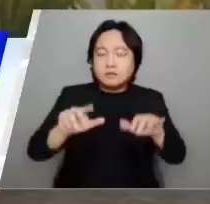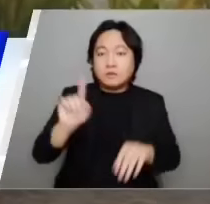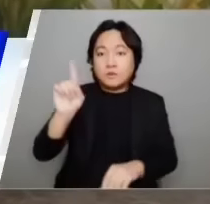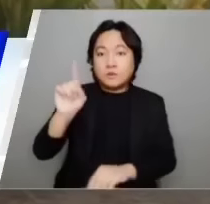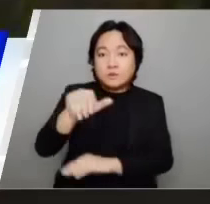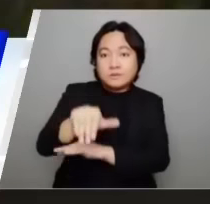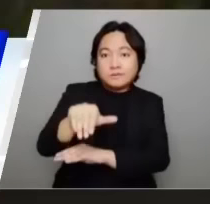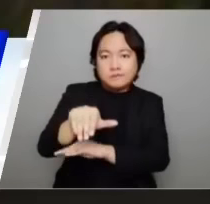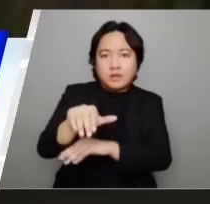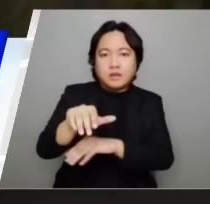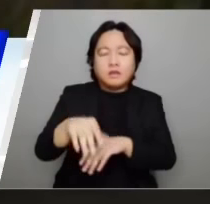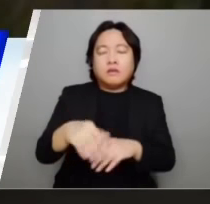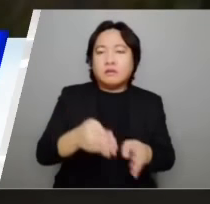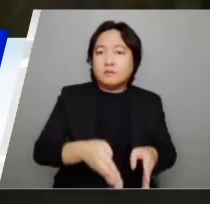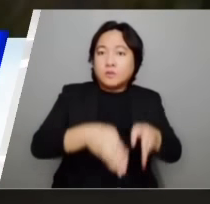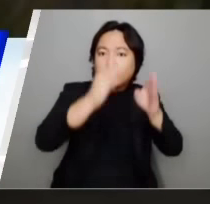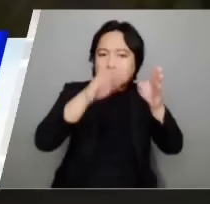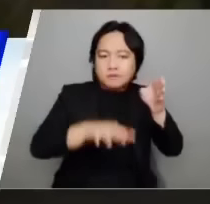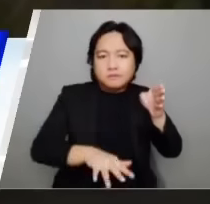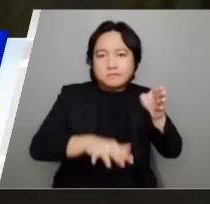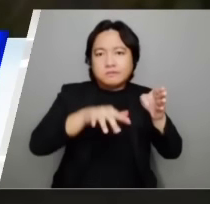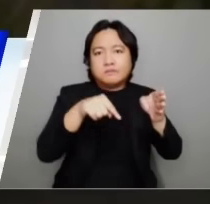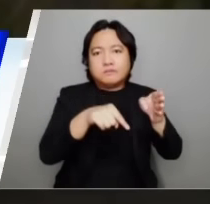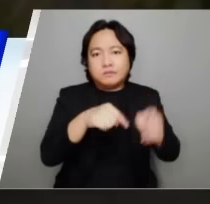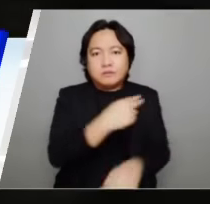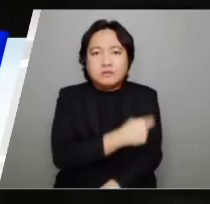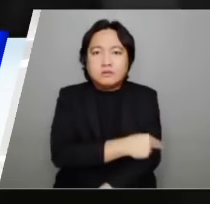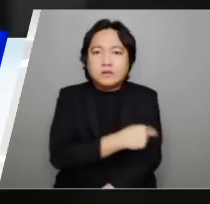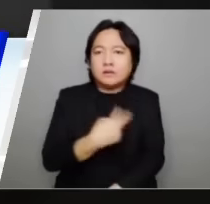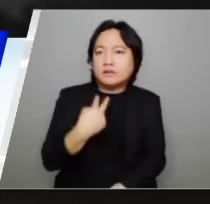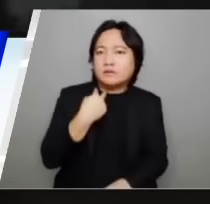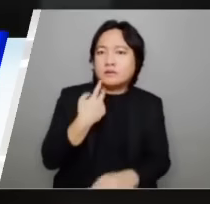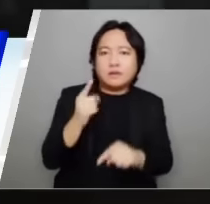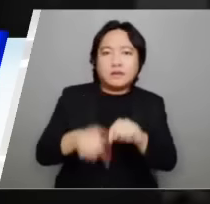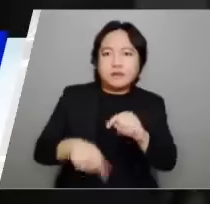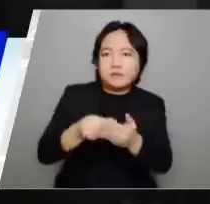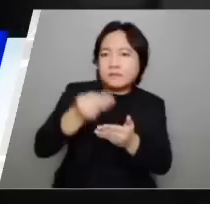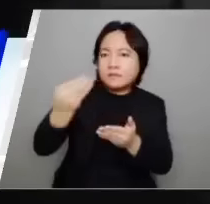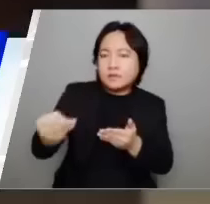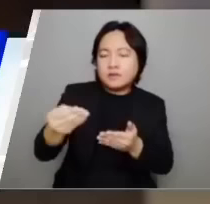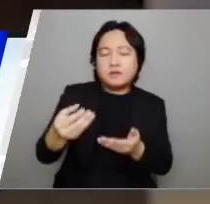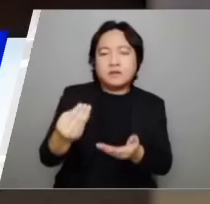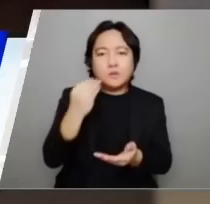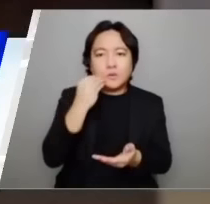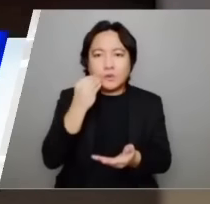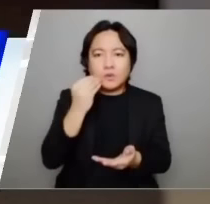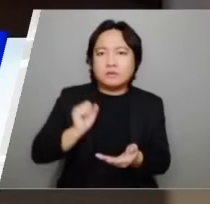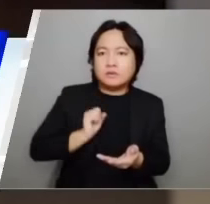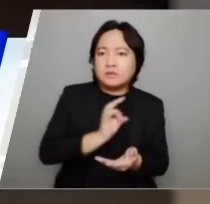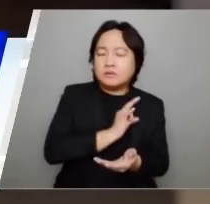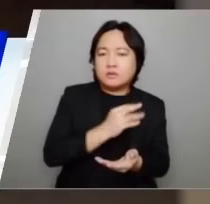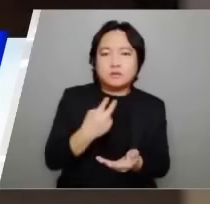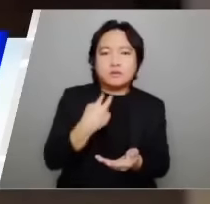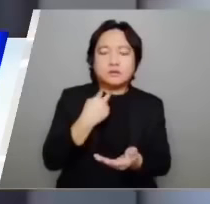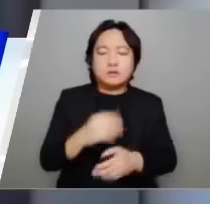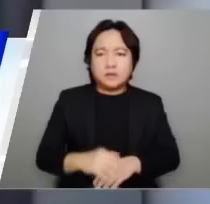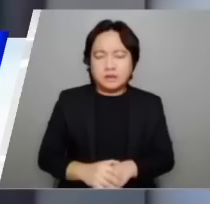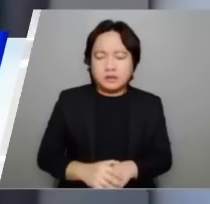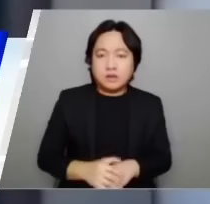emergency room at mga ward at hindi makalabas para bumili ng pagkain ang mga staff at pasyente. Iniakyat muna sila sa second